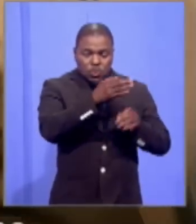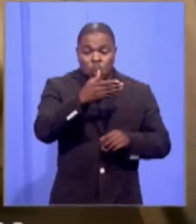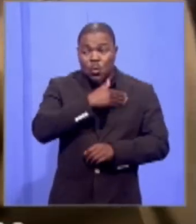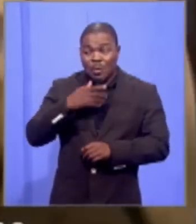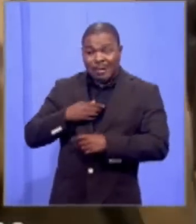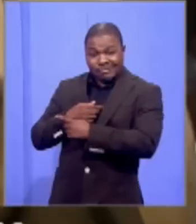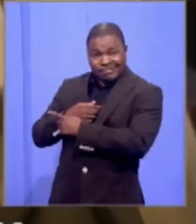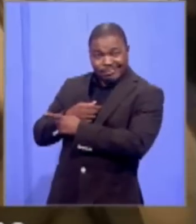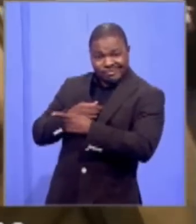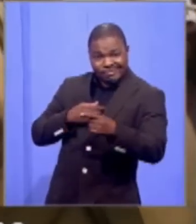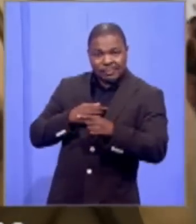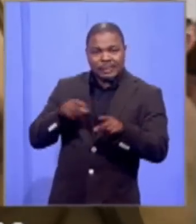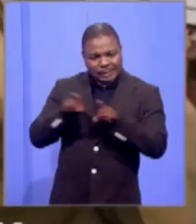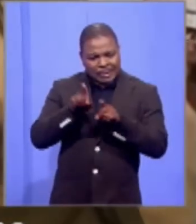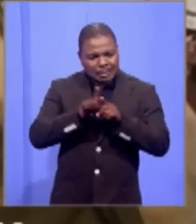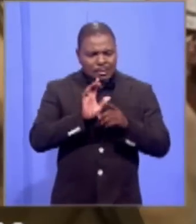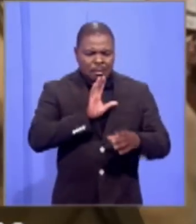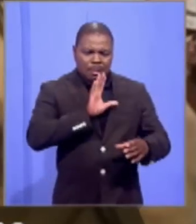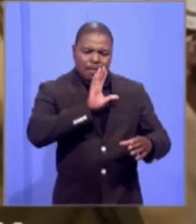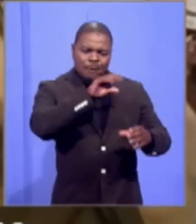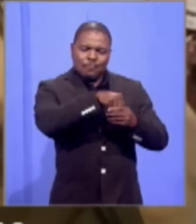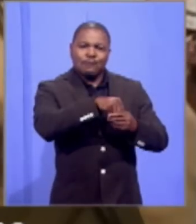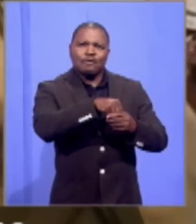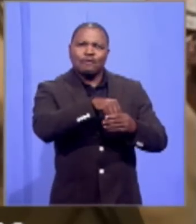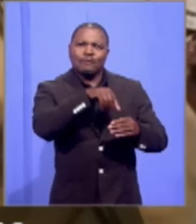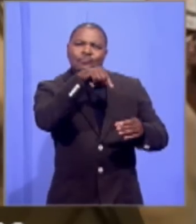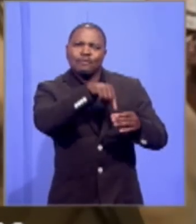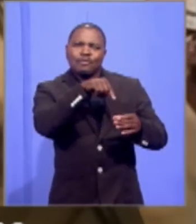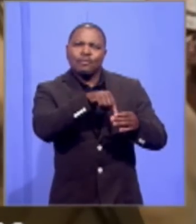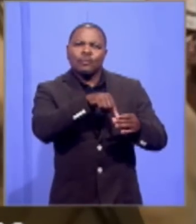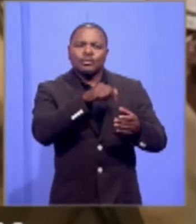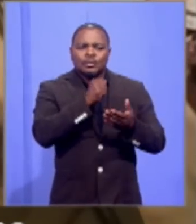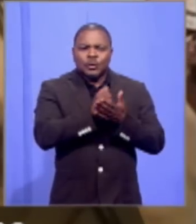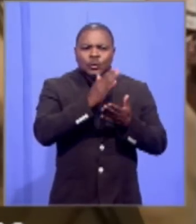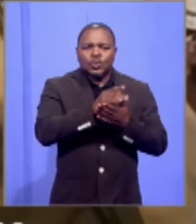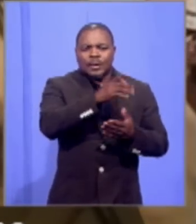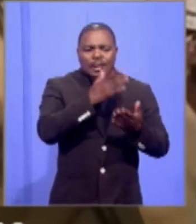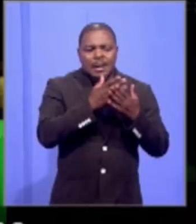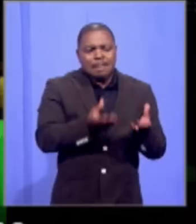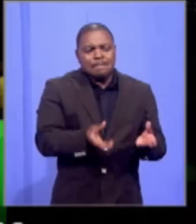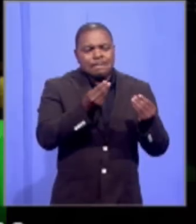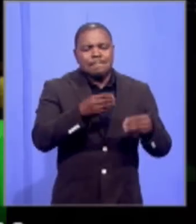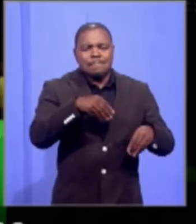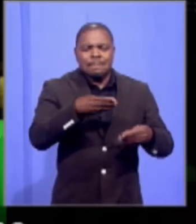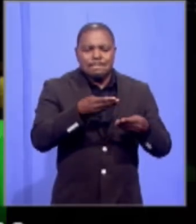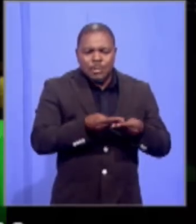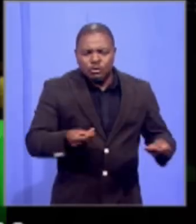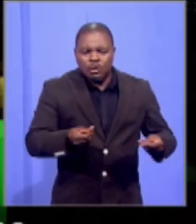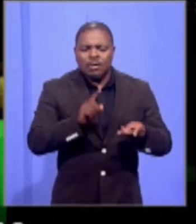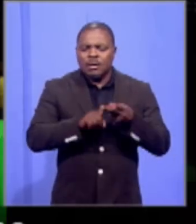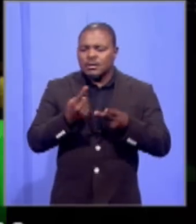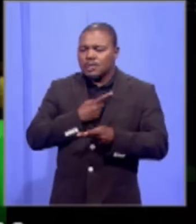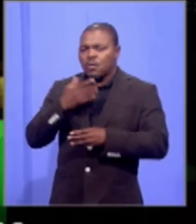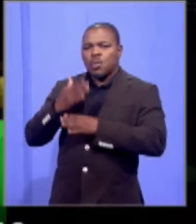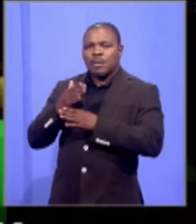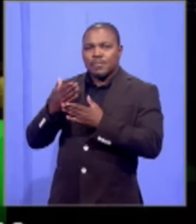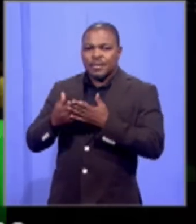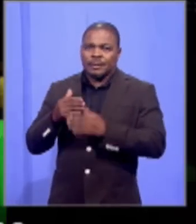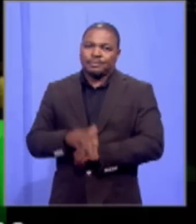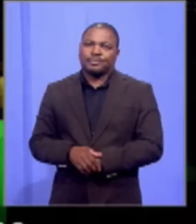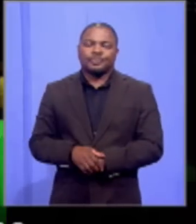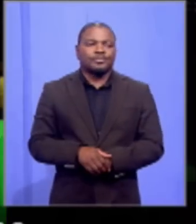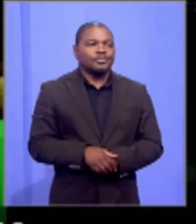le bona e be part ya go ba gore re ka fumana di-minerale tsa rona le gona ga kgona go itshebeletsa. Ge